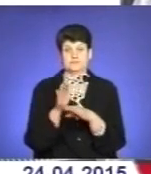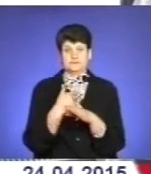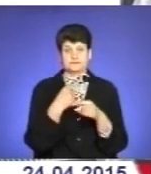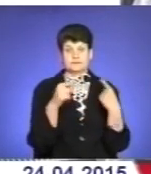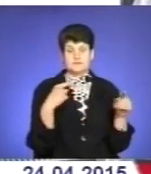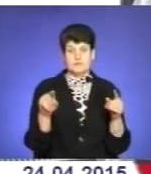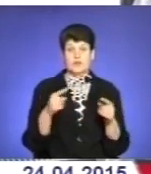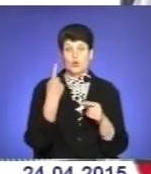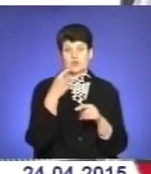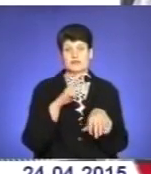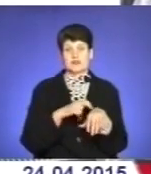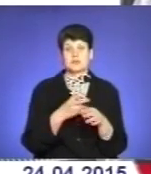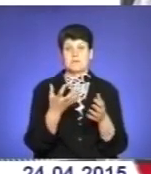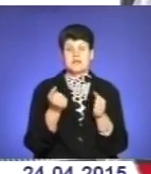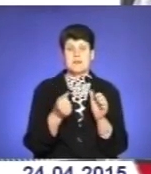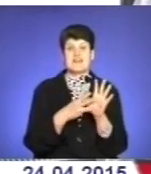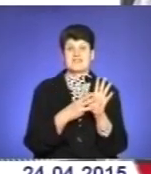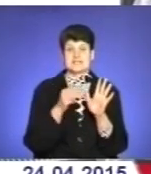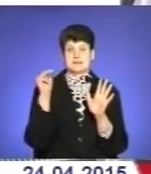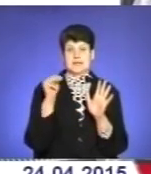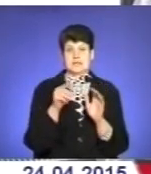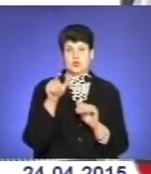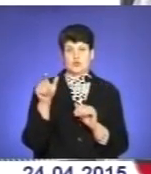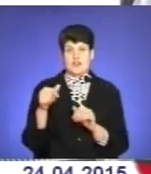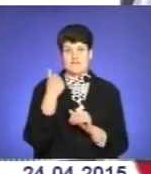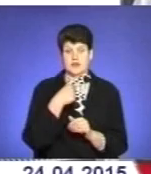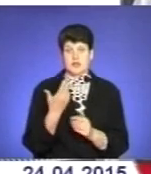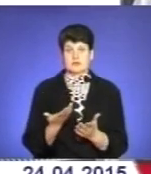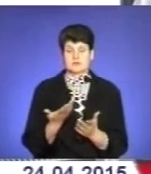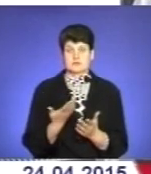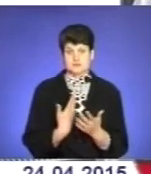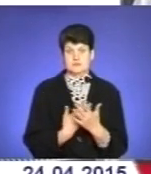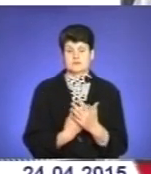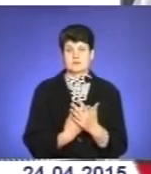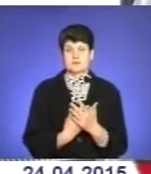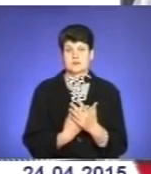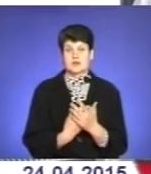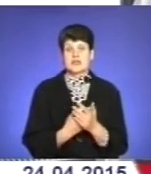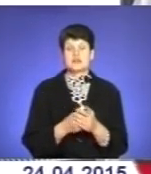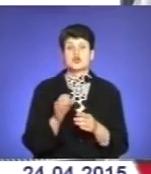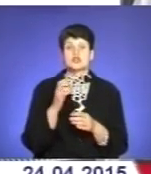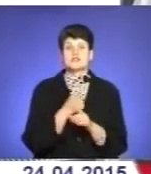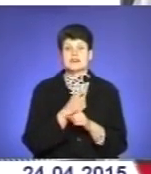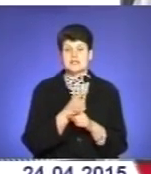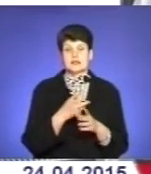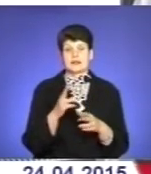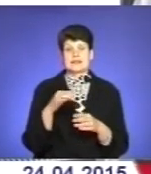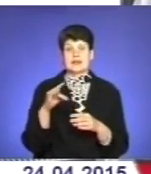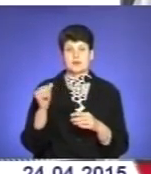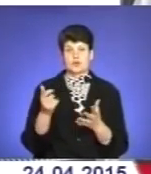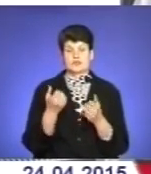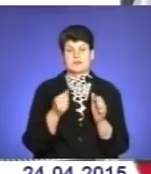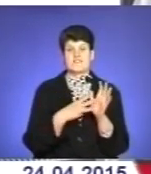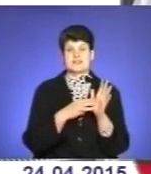має прийняти 8000 людей в рік. І, скажімо, якщо шведський дерматолог отримує 8 тисяч євро в